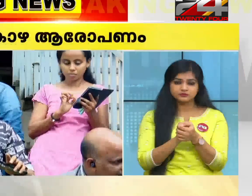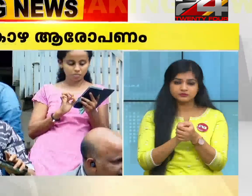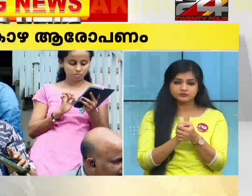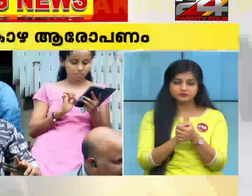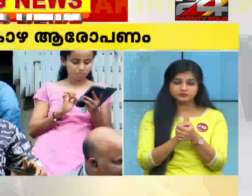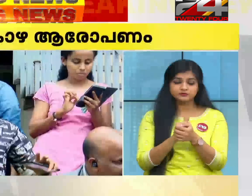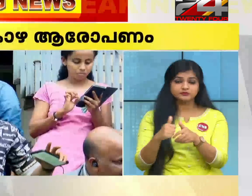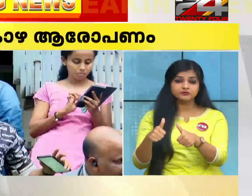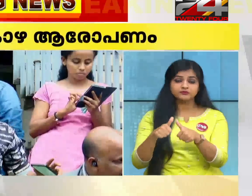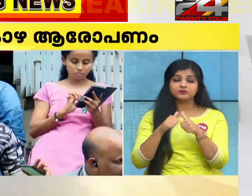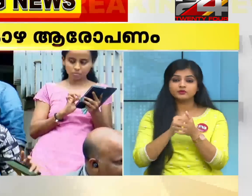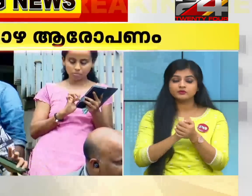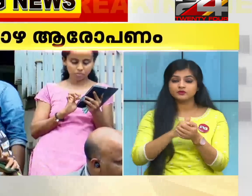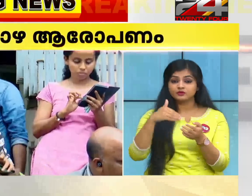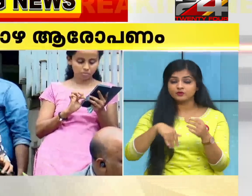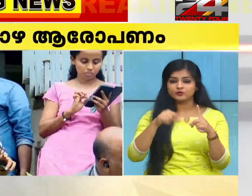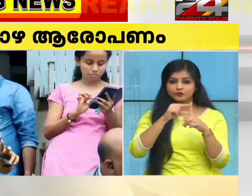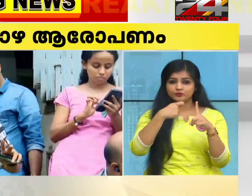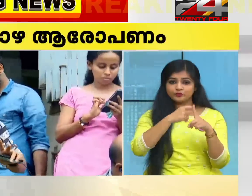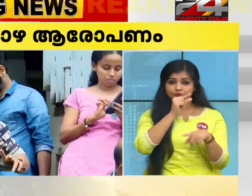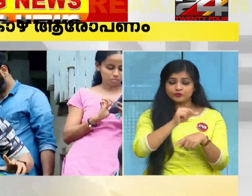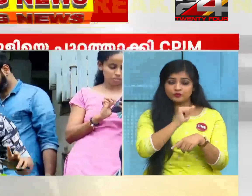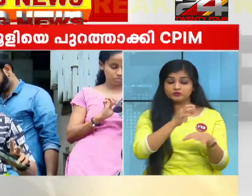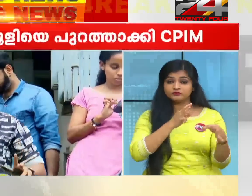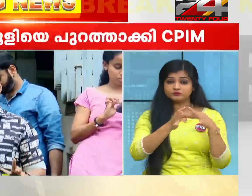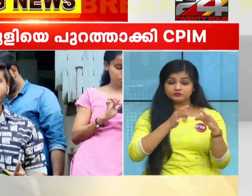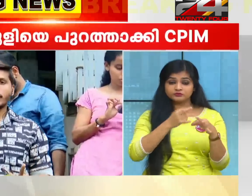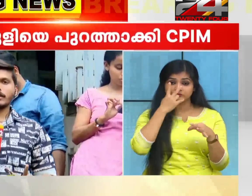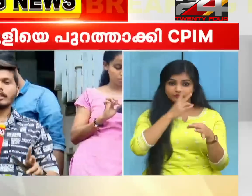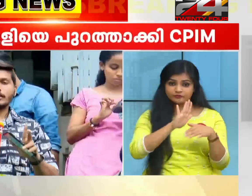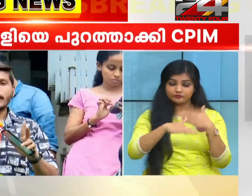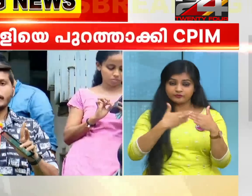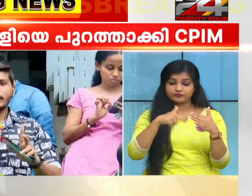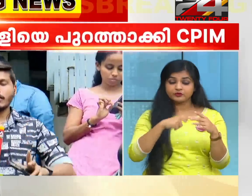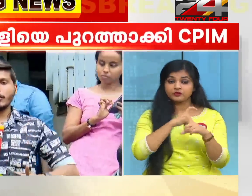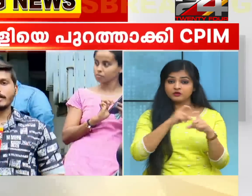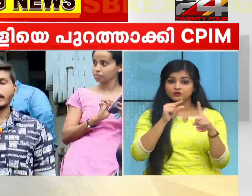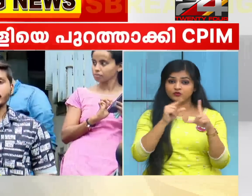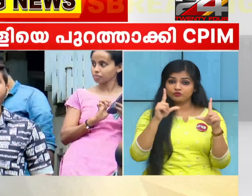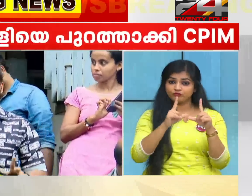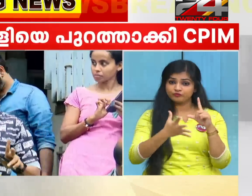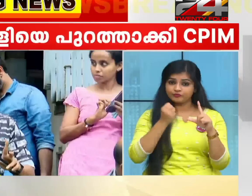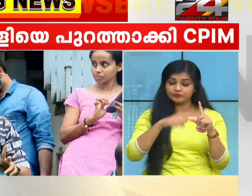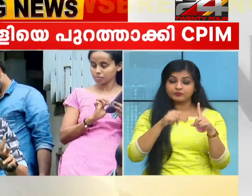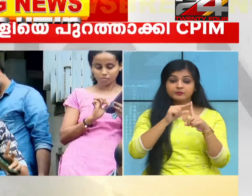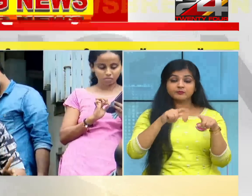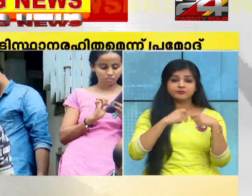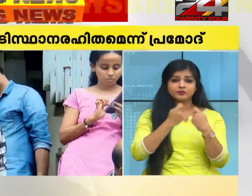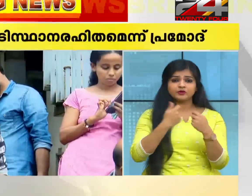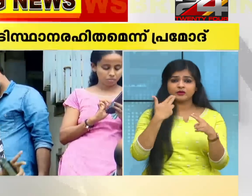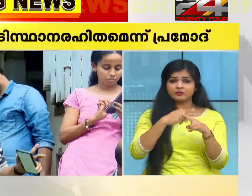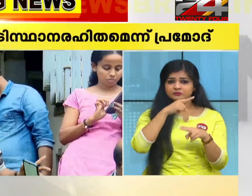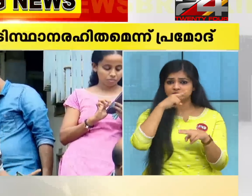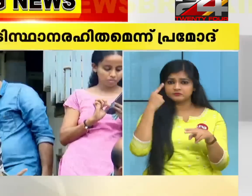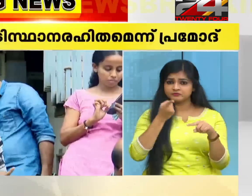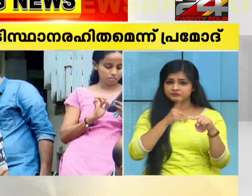ഉന്മേഷ്, നിലവിൽ ഈ പ്രമോദ് കോട്ടൂളിയുടെ കൂടി വിശദീകരണം തേടിയതിനു ശേഷമാണ് കൃത്യമായ തെളിവുകളുടെ അടിസ്ഥാനത്തിൽ പാർട്ടിക്ക് കളങ്കമുണ്ടാക്കിയെന്ന്